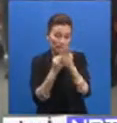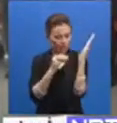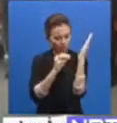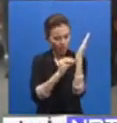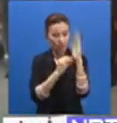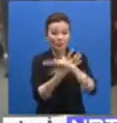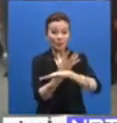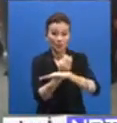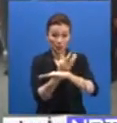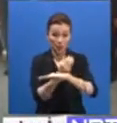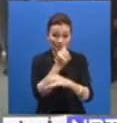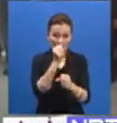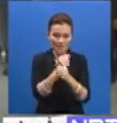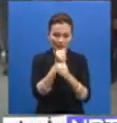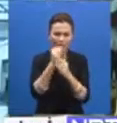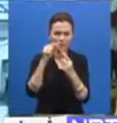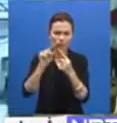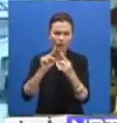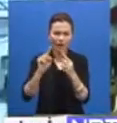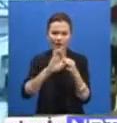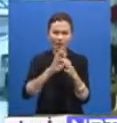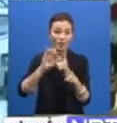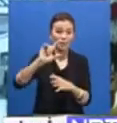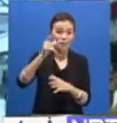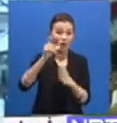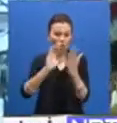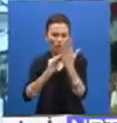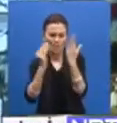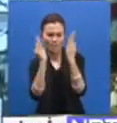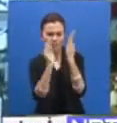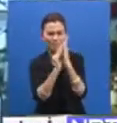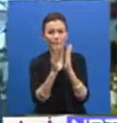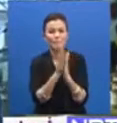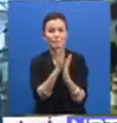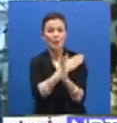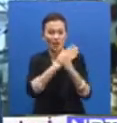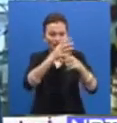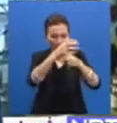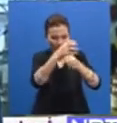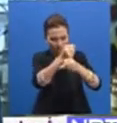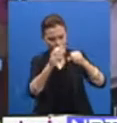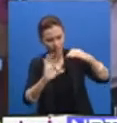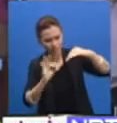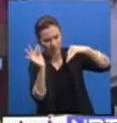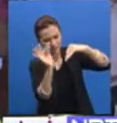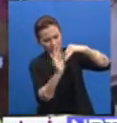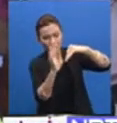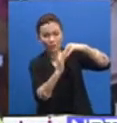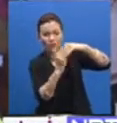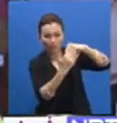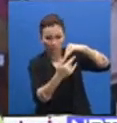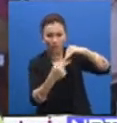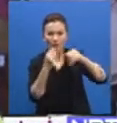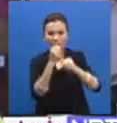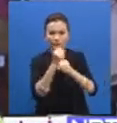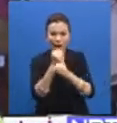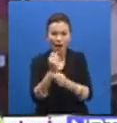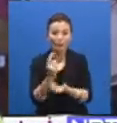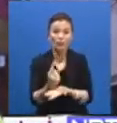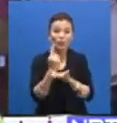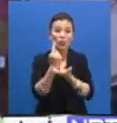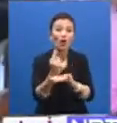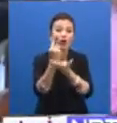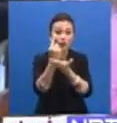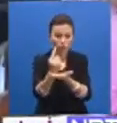นุศิษย์จัดงานปิดทองนมัสการพระพุทธรูปศิลปะสมัยลพบุรีหลวงพ่อสำเร็จและสืบสานประเพณีลอยกระทงระหว่างวันที่